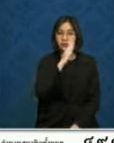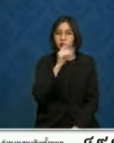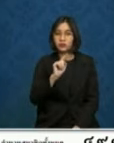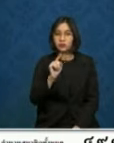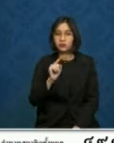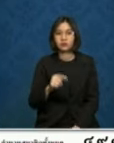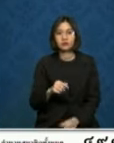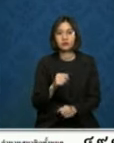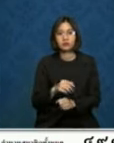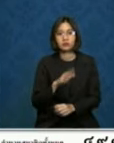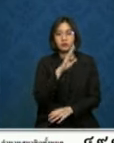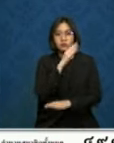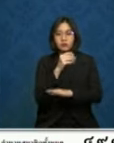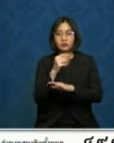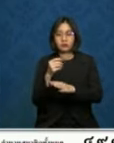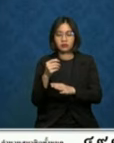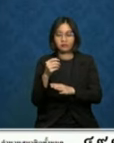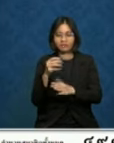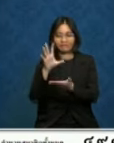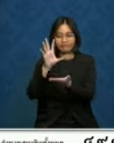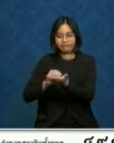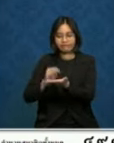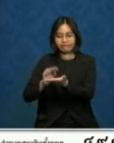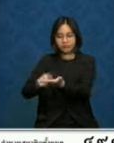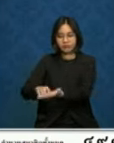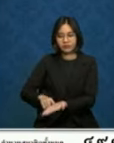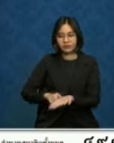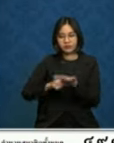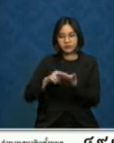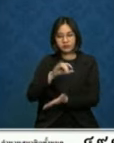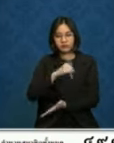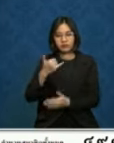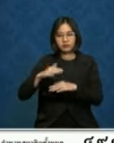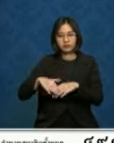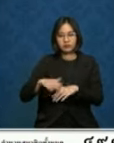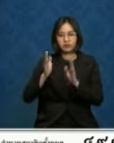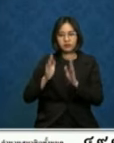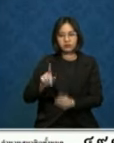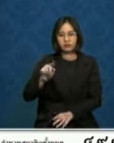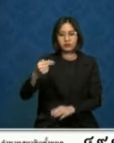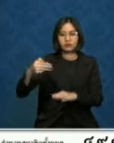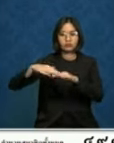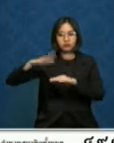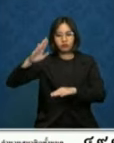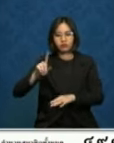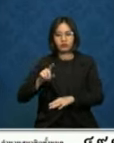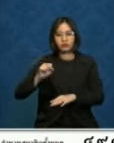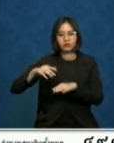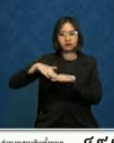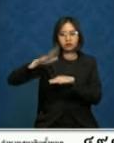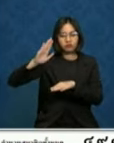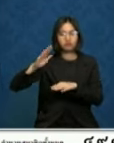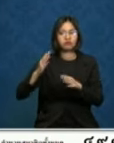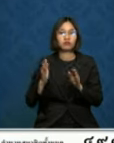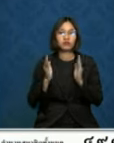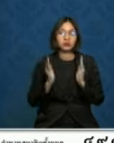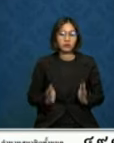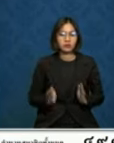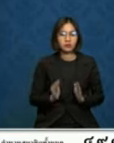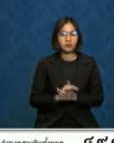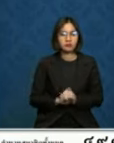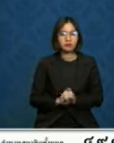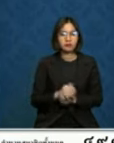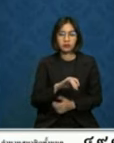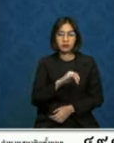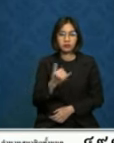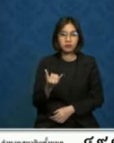เราอะไรถ้าได้รายงานผลจากกรมการจัดหางานอาจจะมากเป็นหมื่นรายหรือเป็นแสนรายก็ได้ครับท่านประธานซึ่